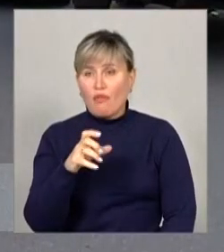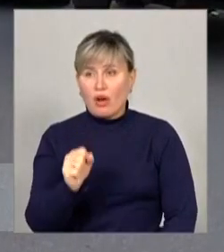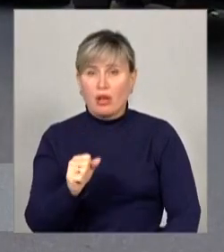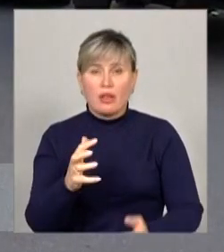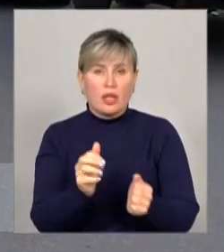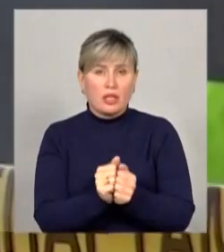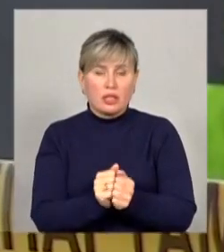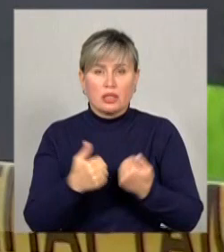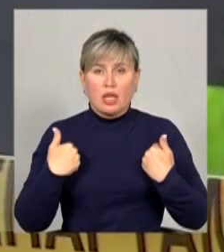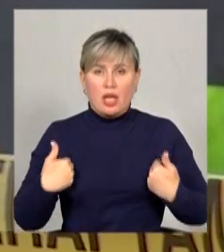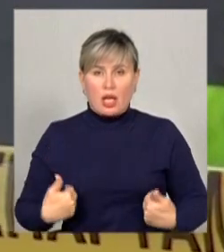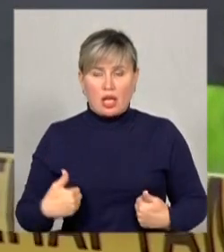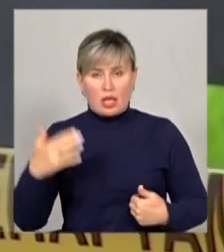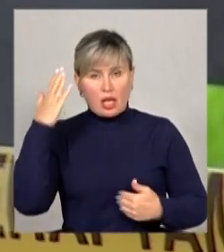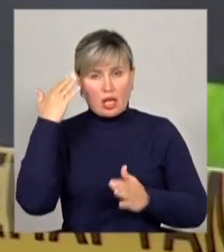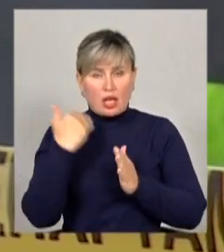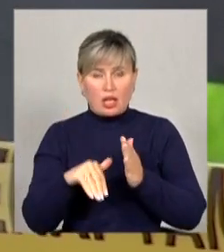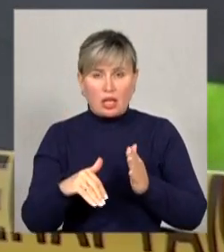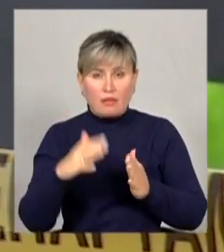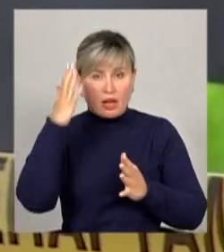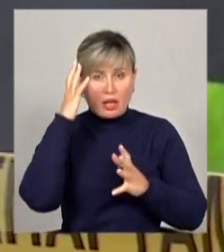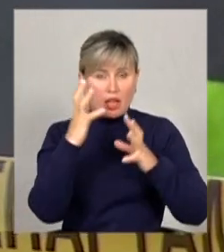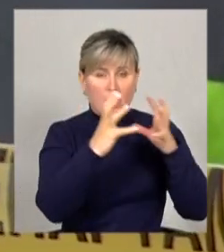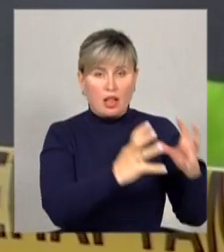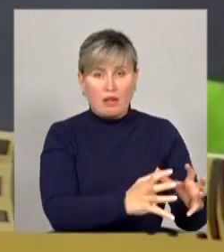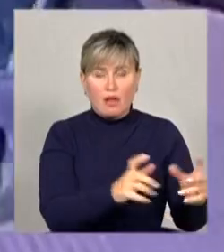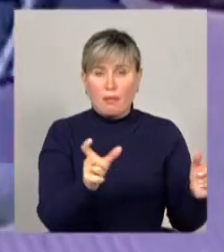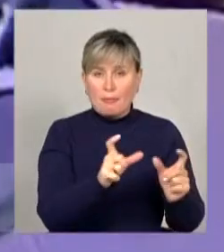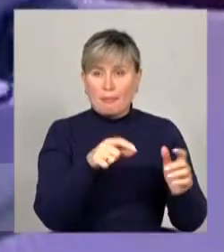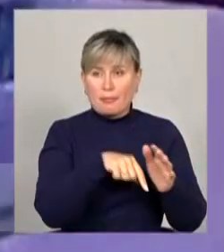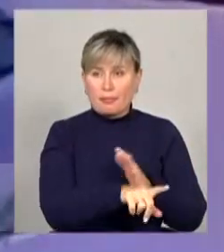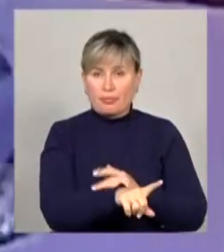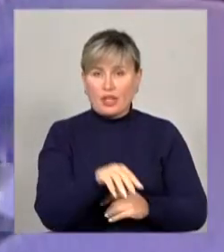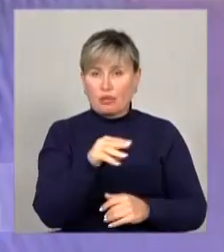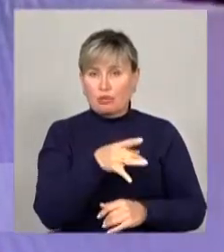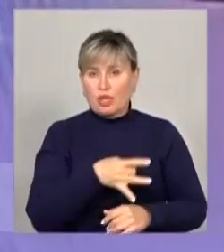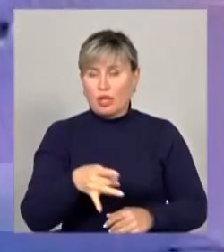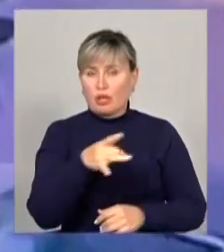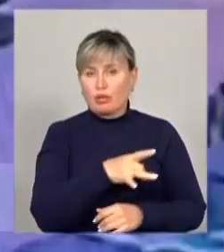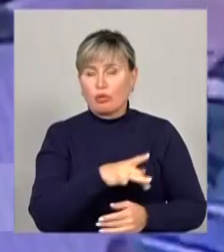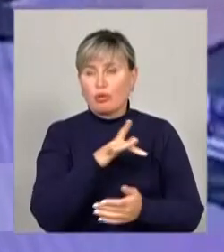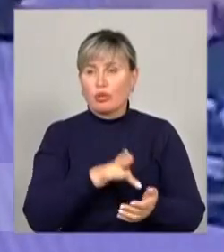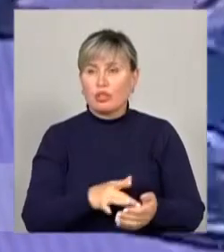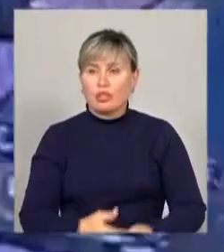обезглавленное тело женщины. Голова убитой была найдена в колбасном магазине на рынке в Турксибском районе города.